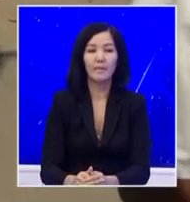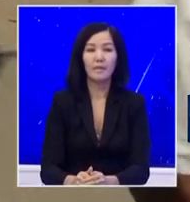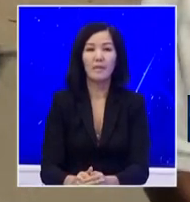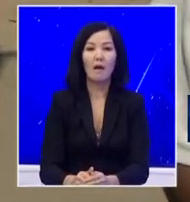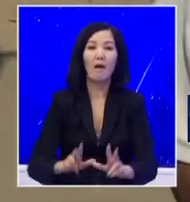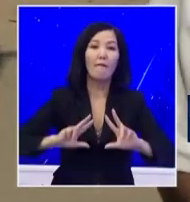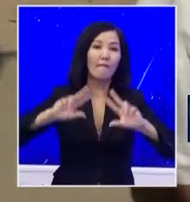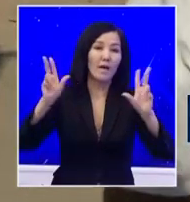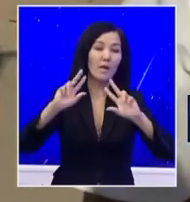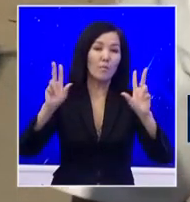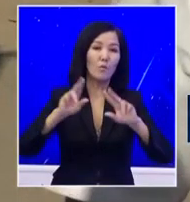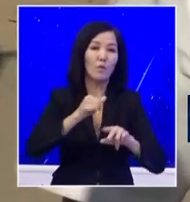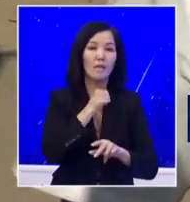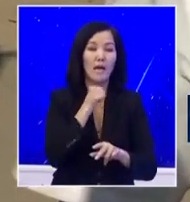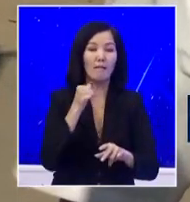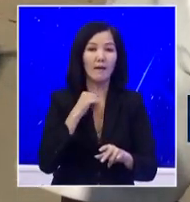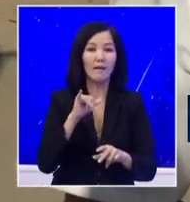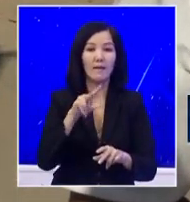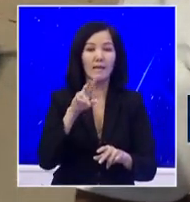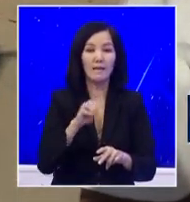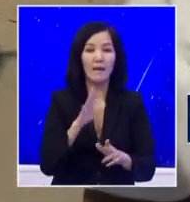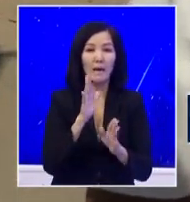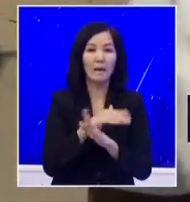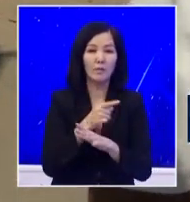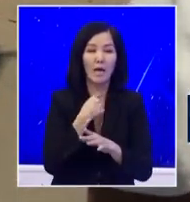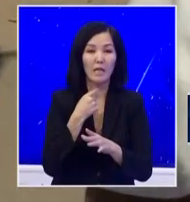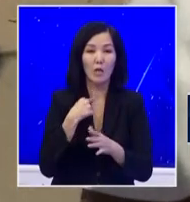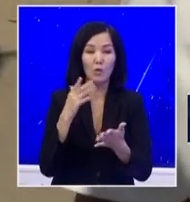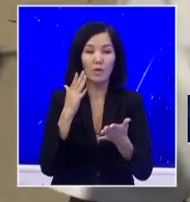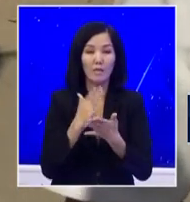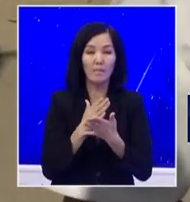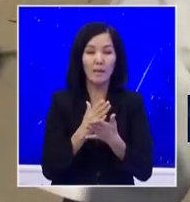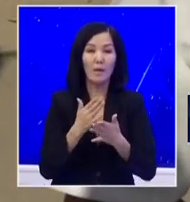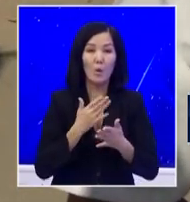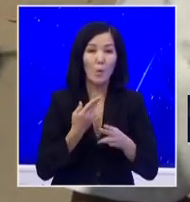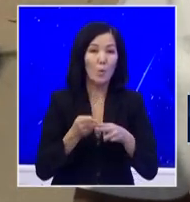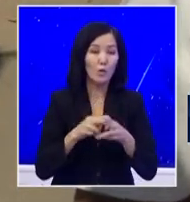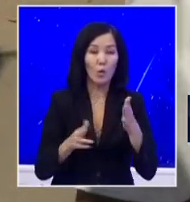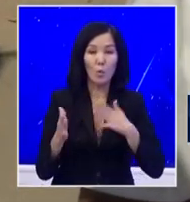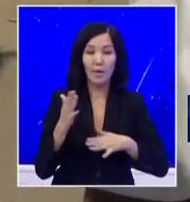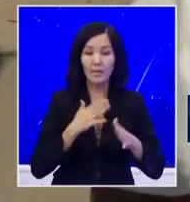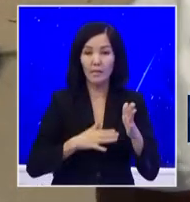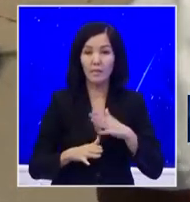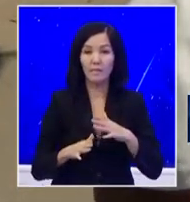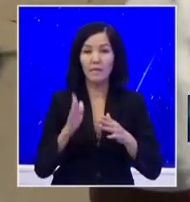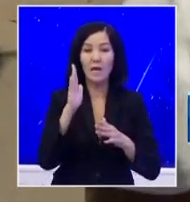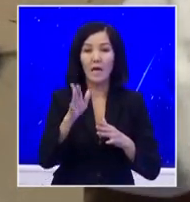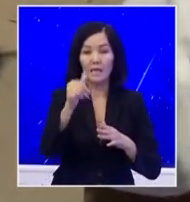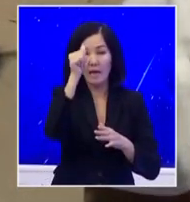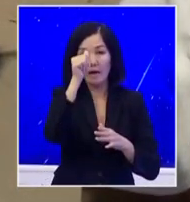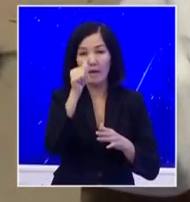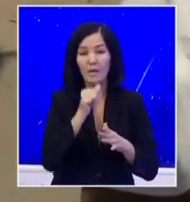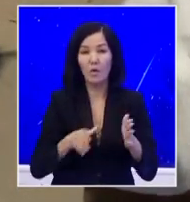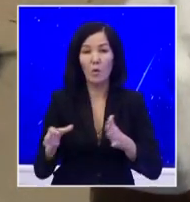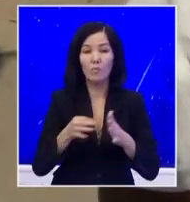Жағажай волейбол алаңы Талғарда, Іле ауданында, Қапшағай және Талғарғанда бар. Бұл біз үшін өте қуанарлық дүние. Алдағы айларда облыс